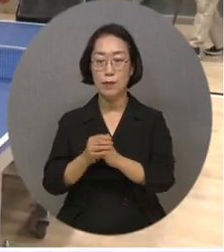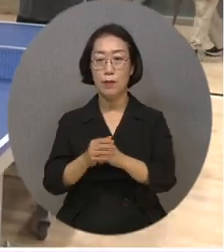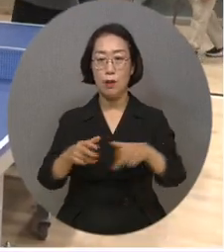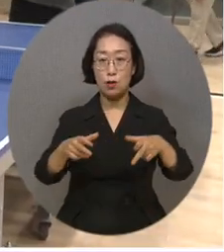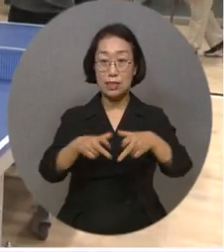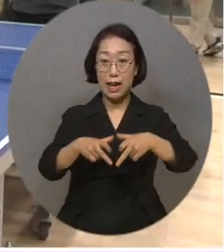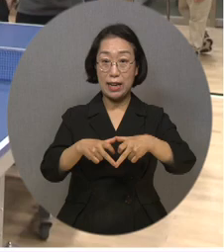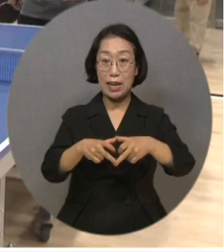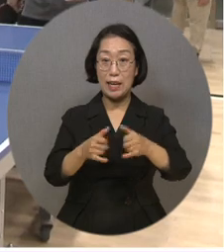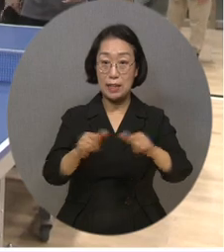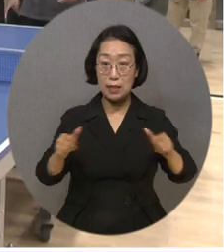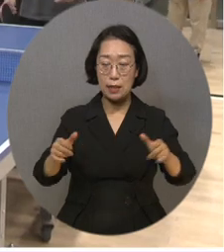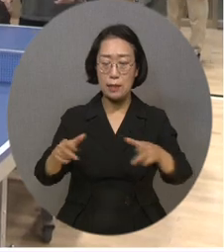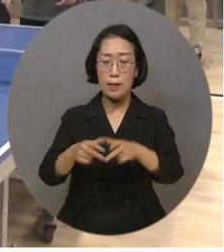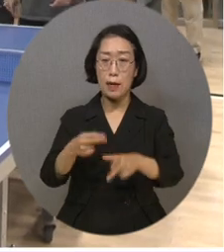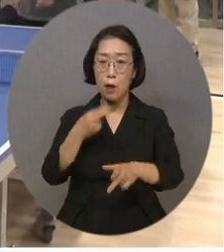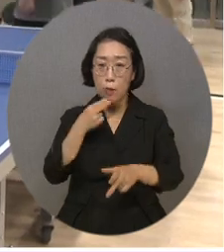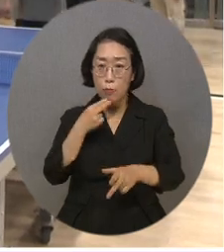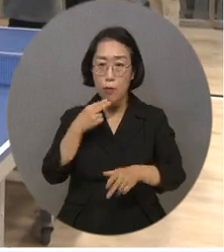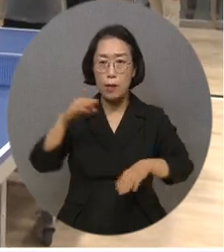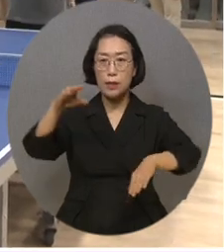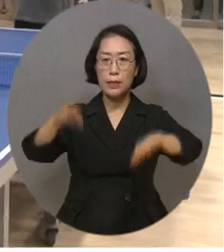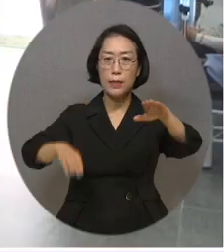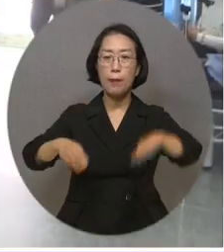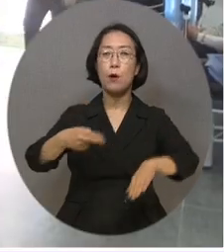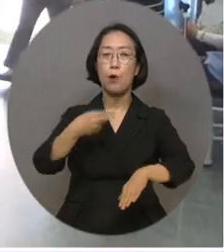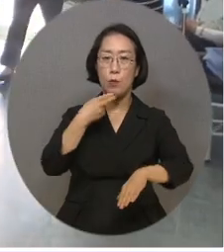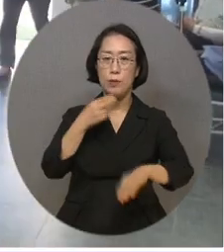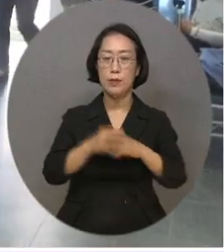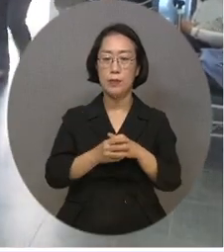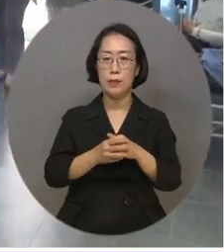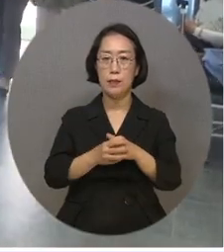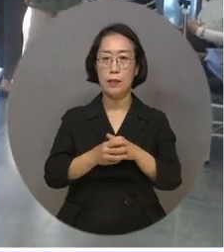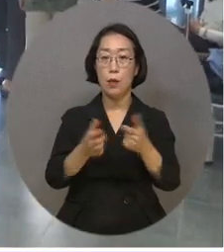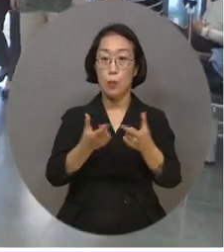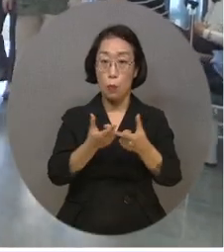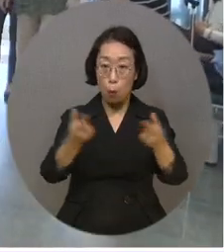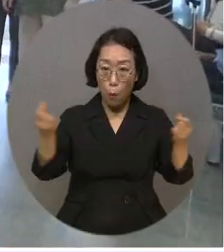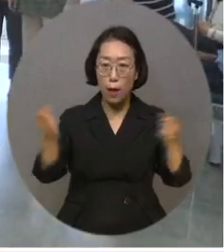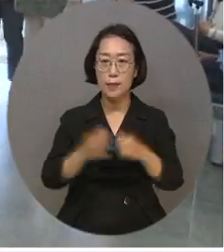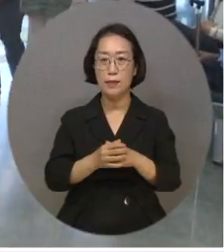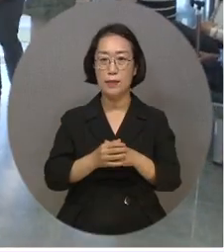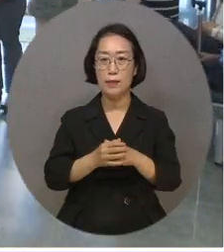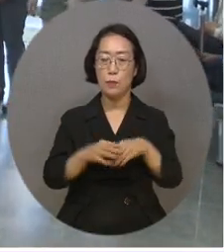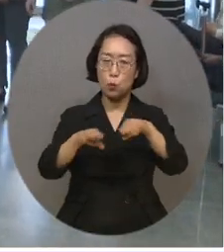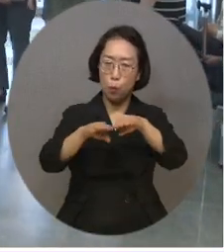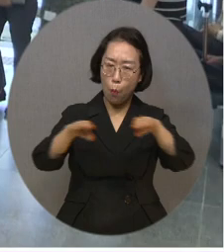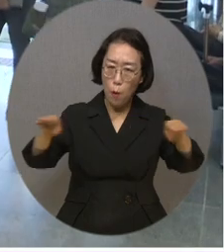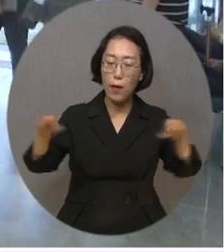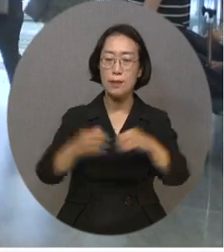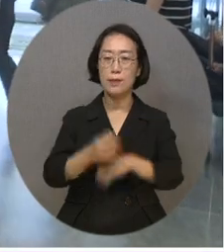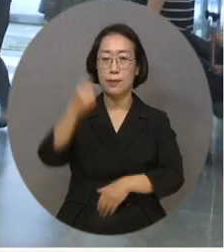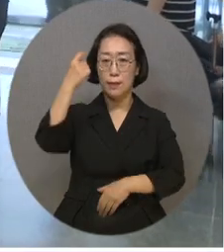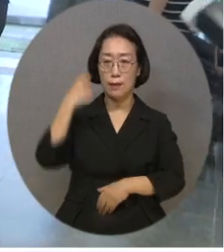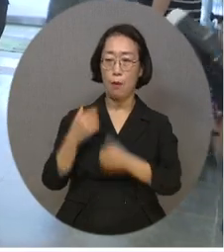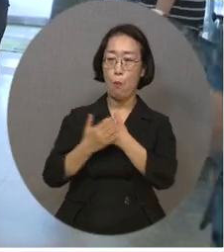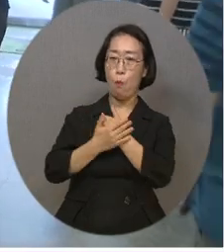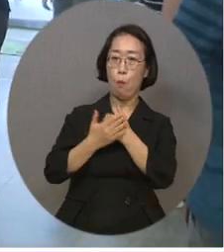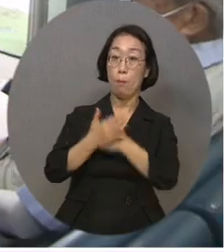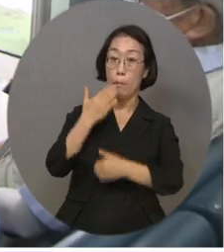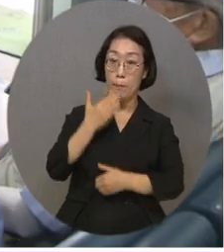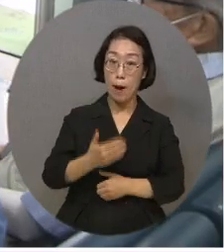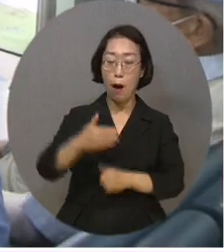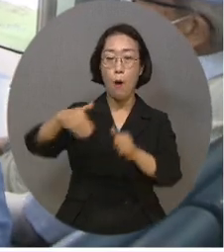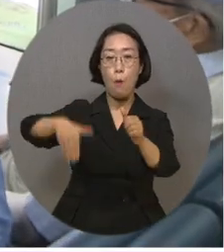장애인들이 비장애인과 거의 차별 대우를 받지 않고 항상 일반인과 동등하게 느낄 수 있도록 그런